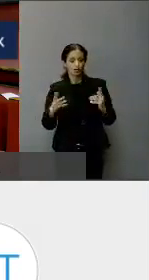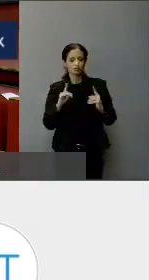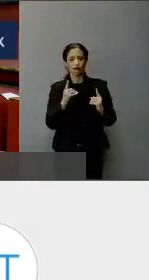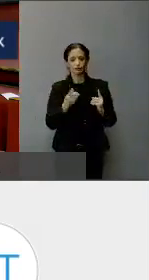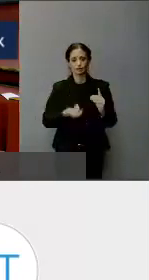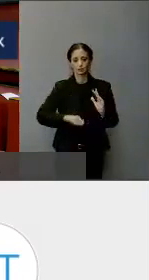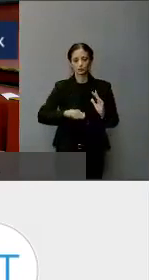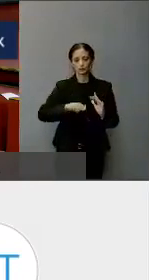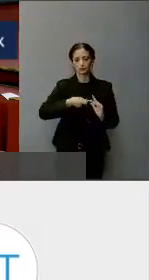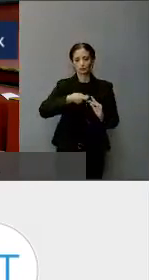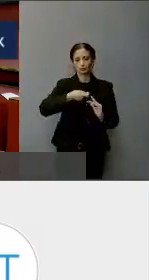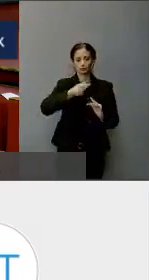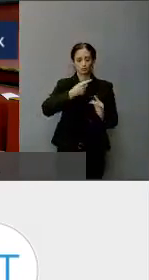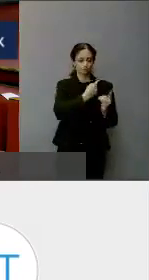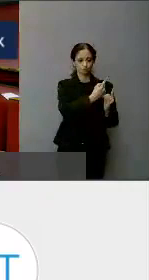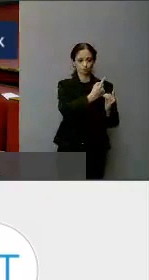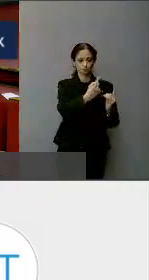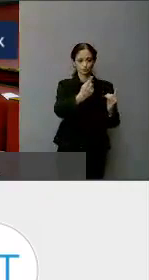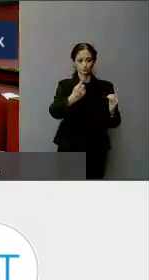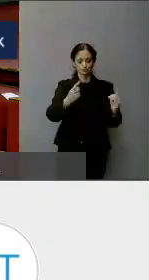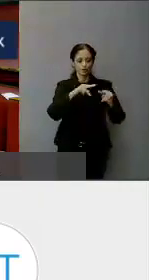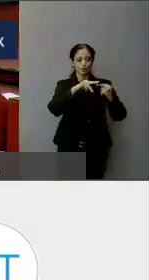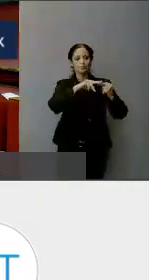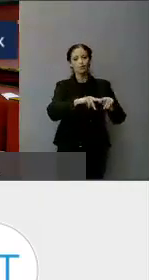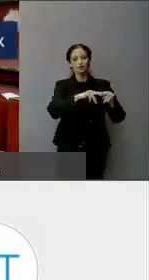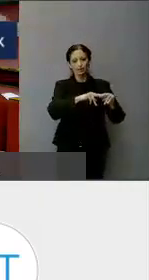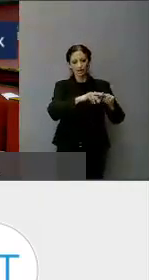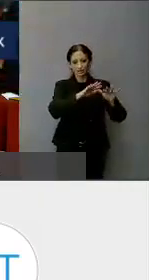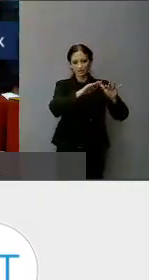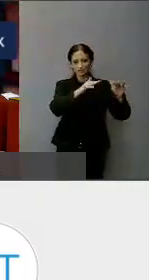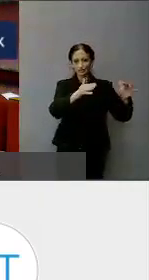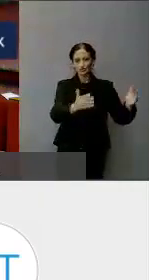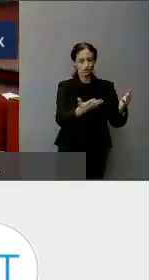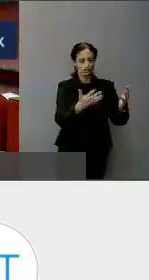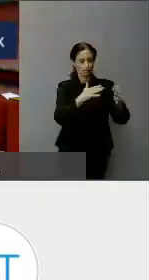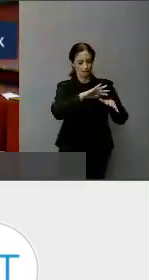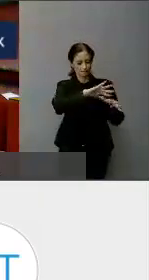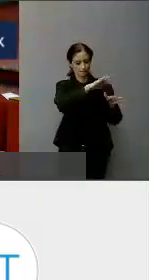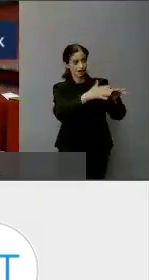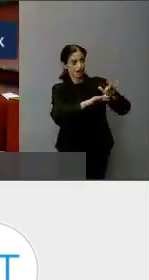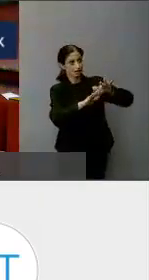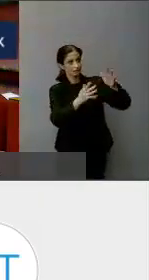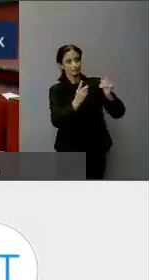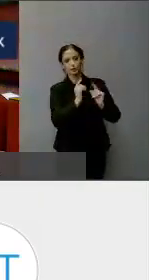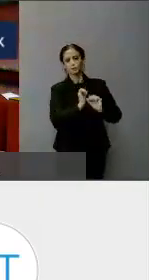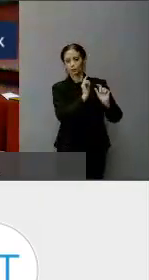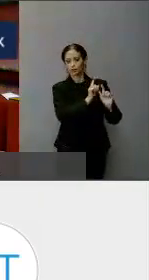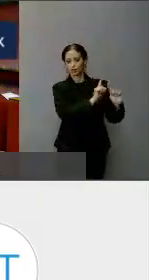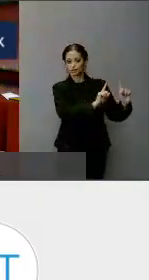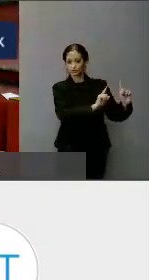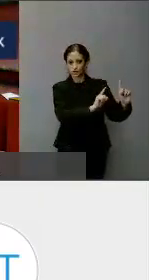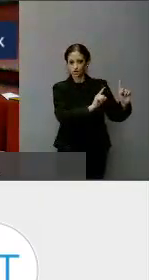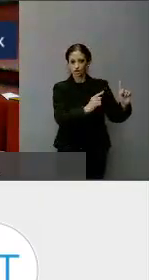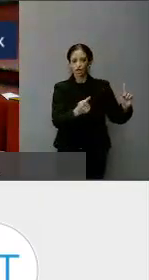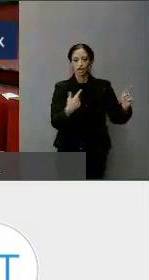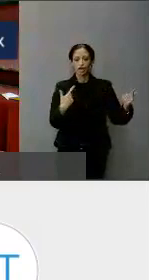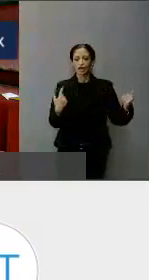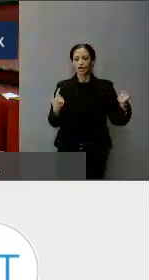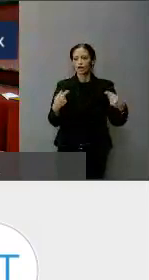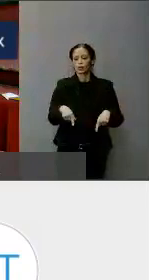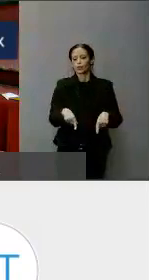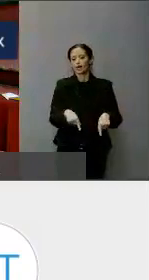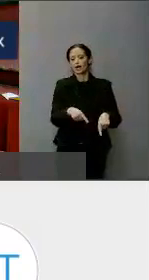altri bisogna fare questo lavoro di protezione a monte per proteggere la valle no no perché quando invece un'altra cosa perché